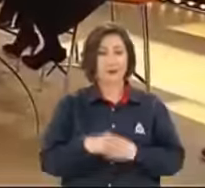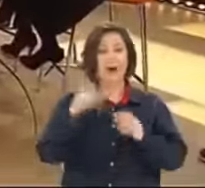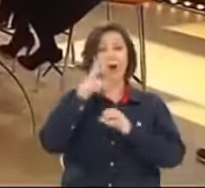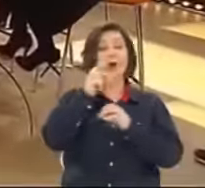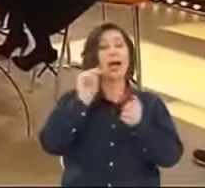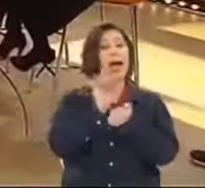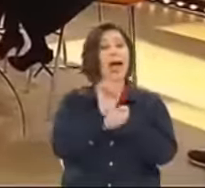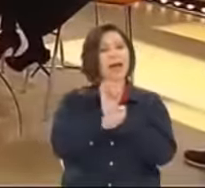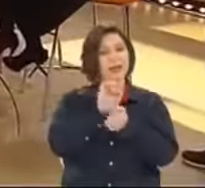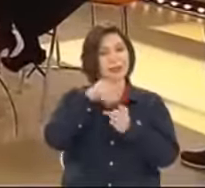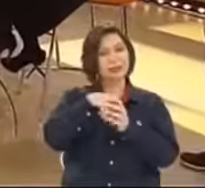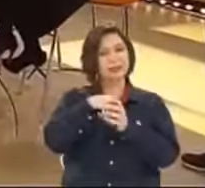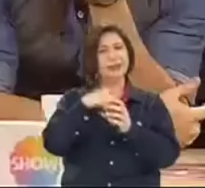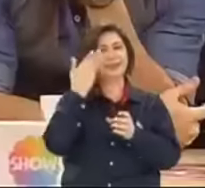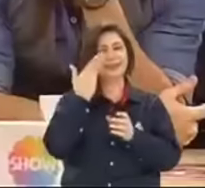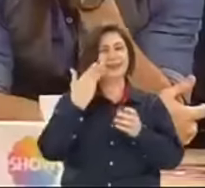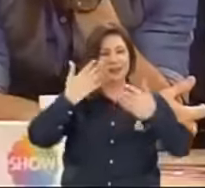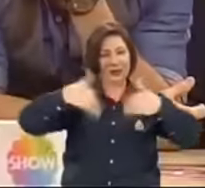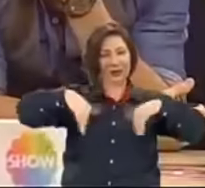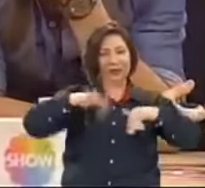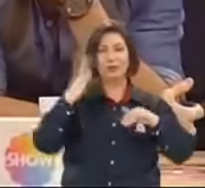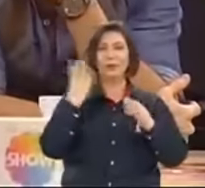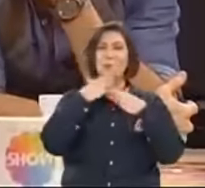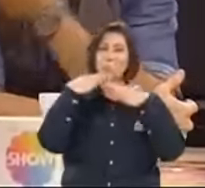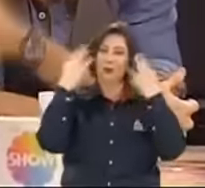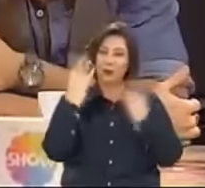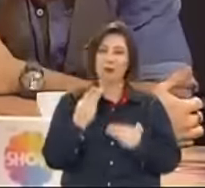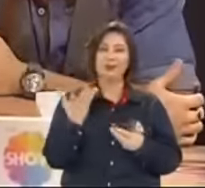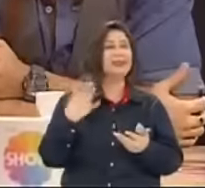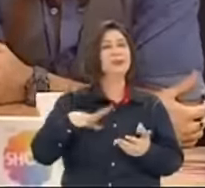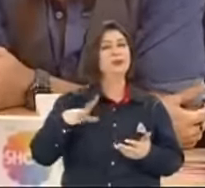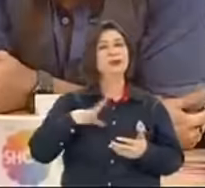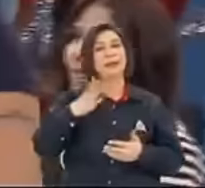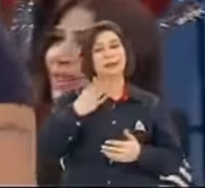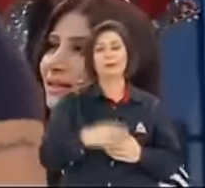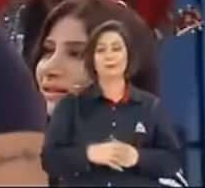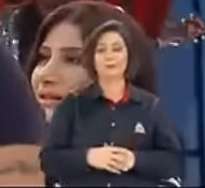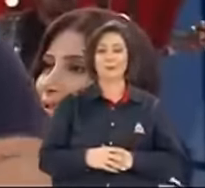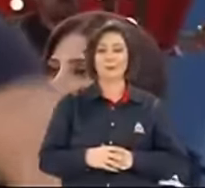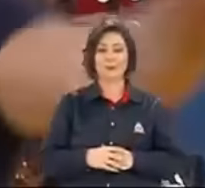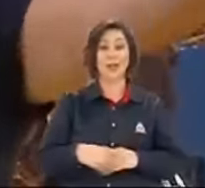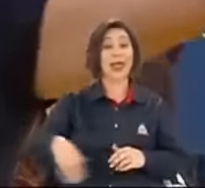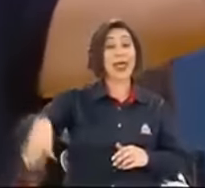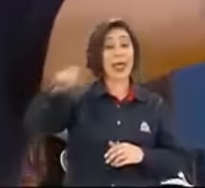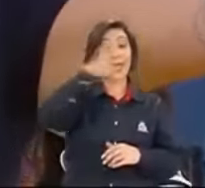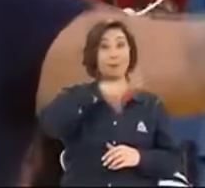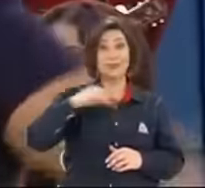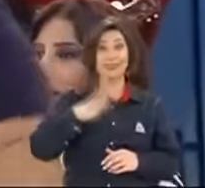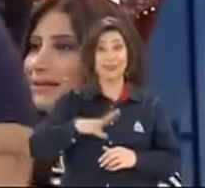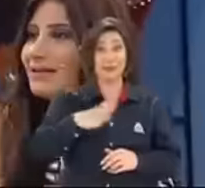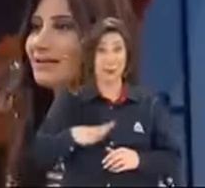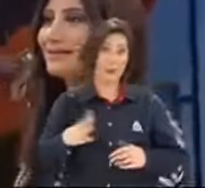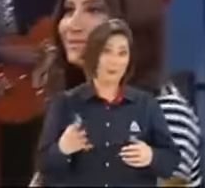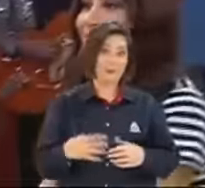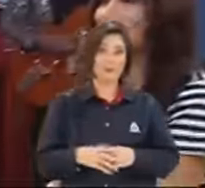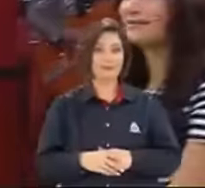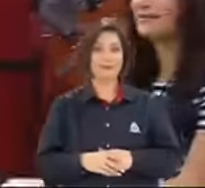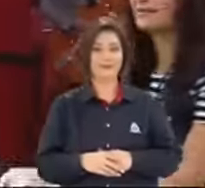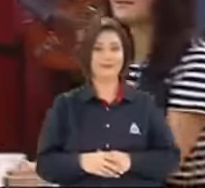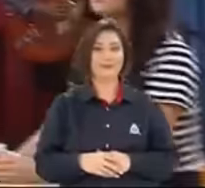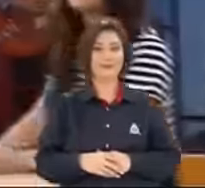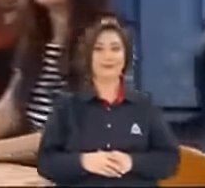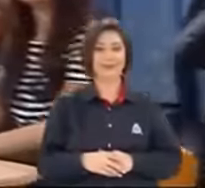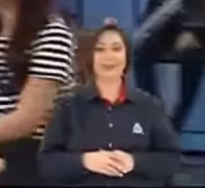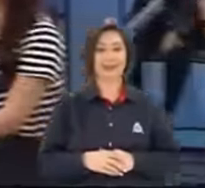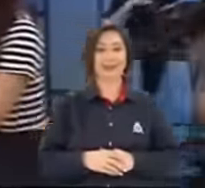Özcan, aile içindeyiz. Seyirciye dönersen çok daha mutlu oluruz. Ne istiyorsan. Hepinizi istiyorum. Güzel.